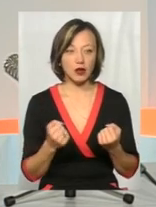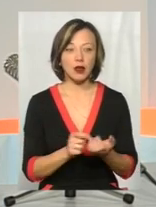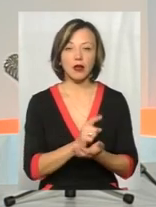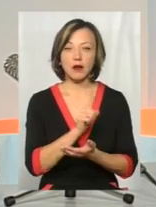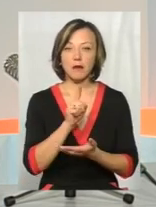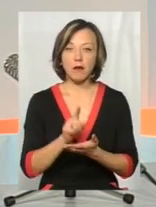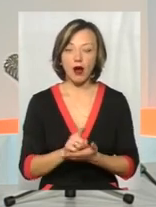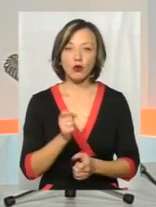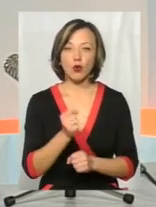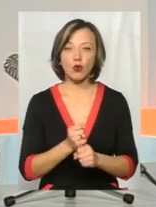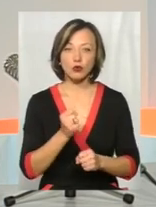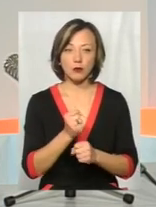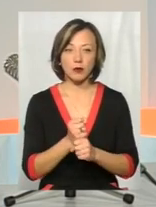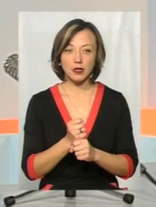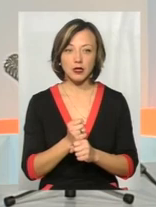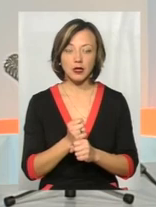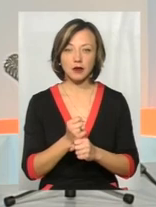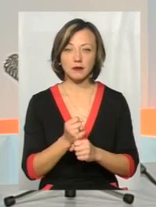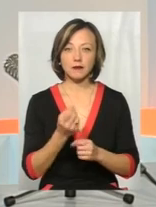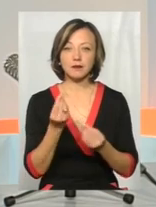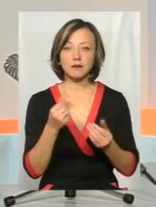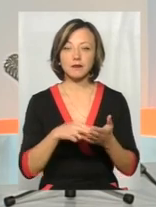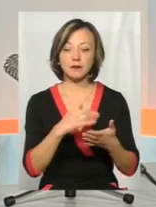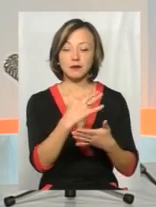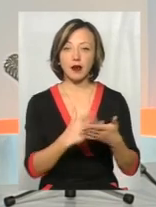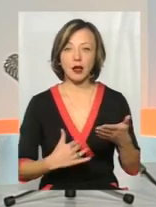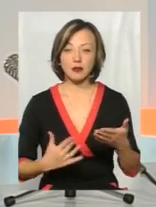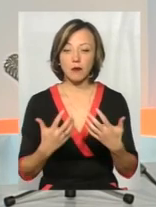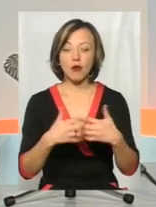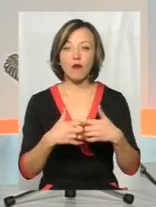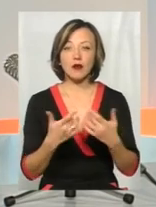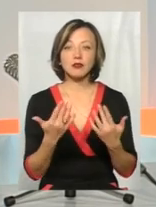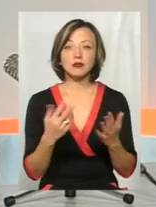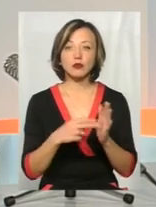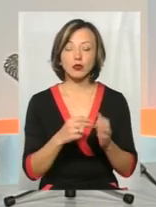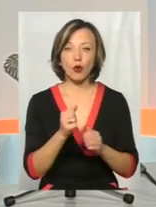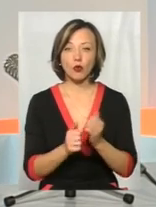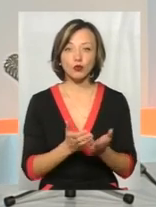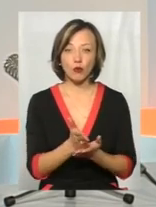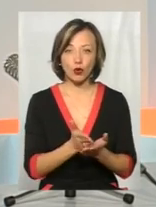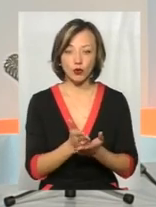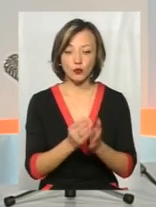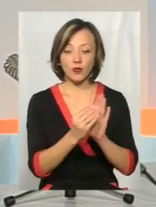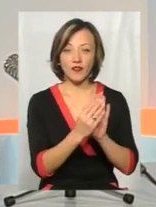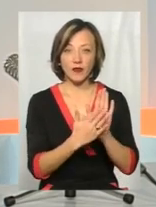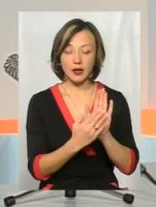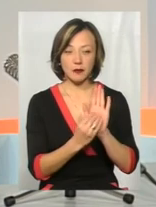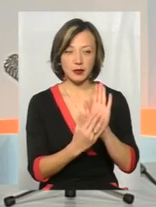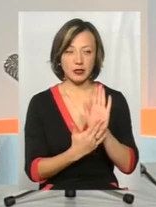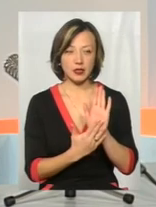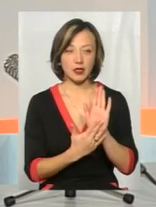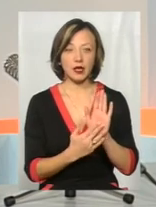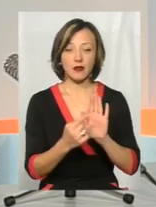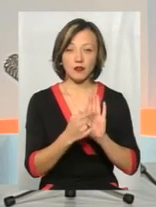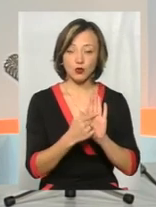мають розробити прайс, тобто порахувати ціну на кожну послугу і виписати, що в